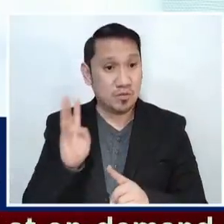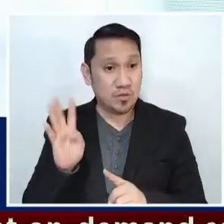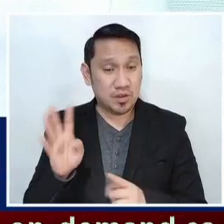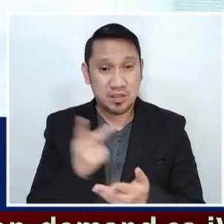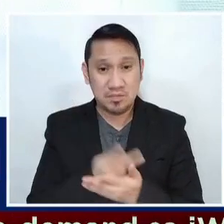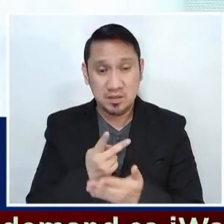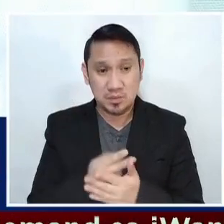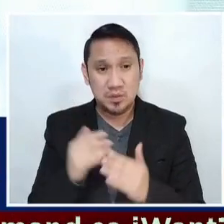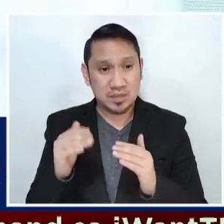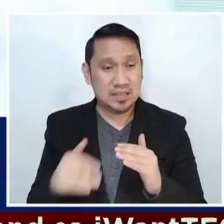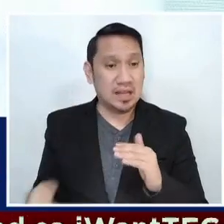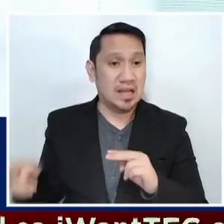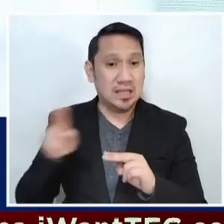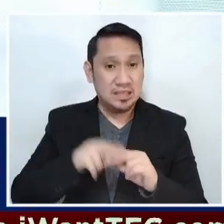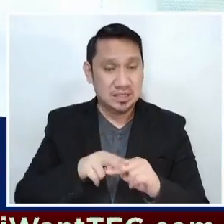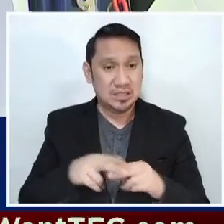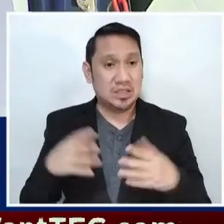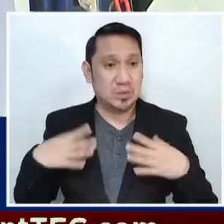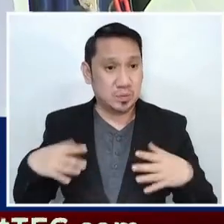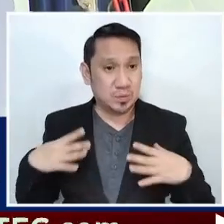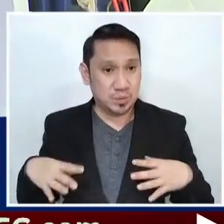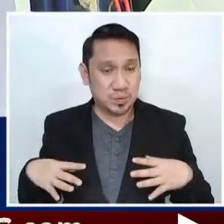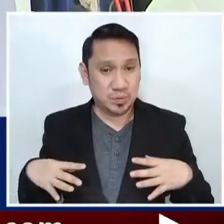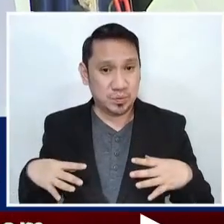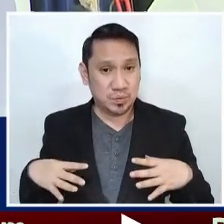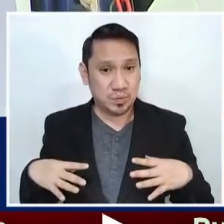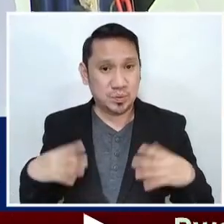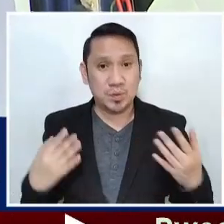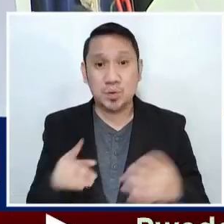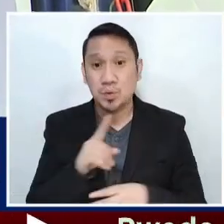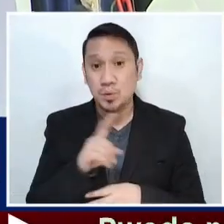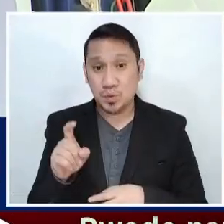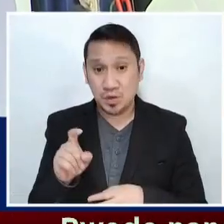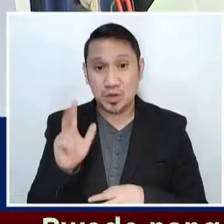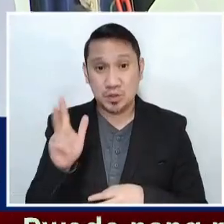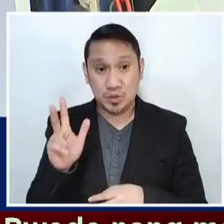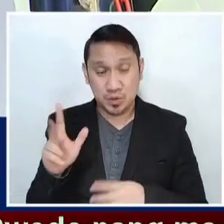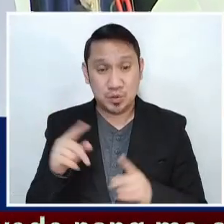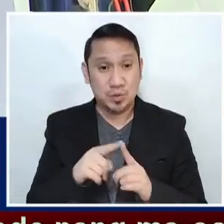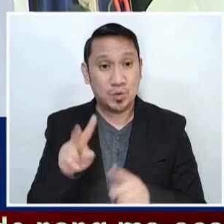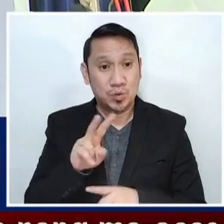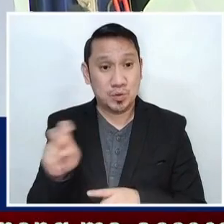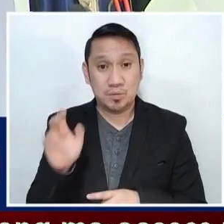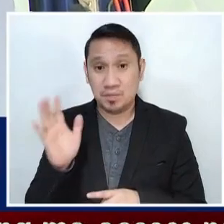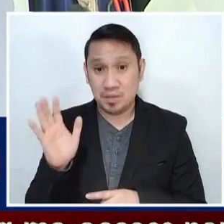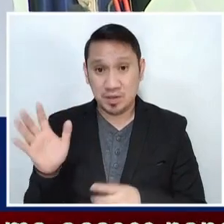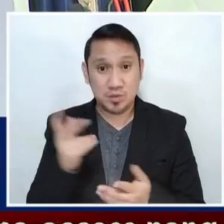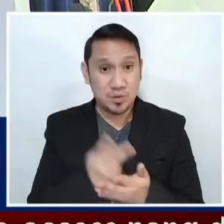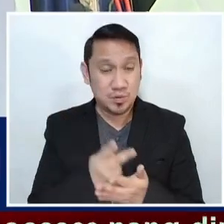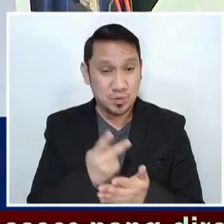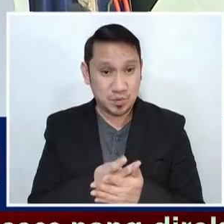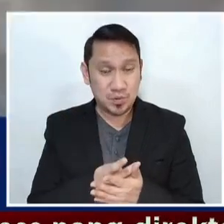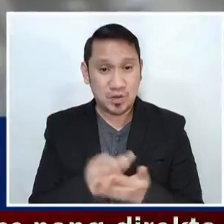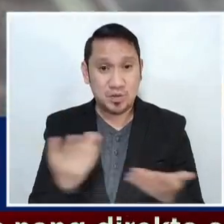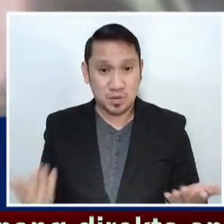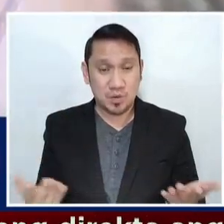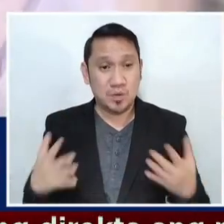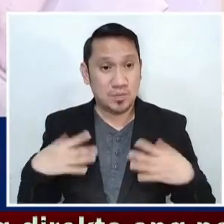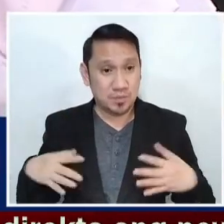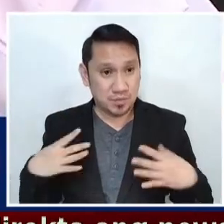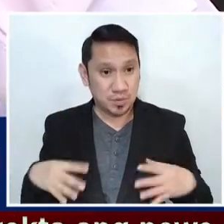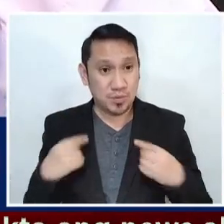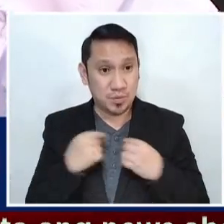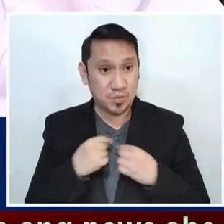ang itinaas ng presyo ng uniforme. Sa ngayon, nasa 130 pesos hanggang 250 pesos ang presyo ng polo at